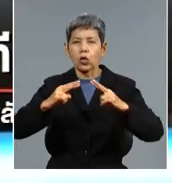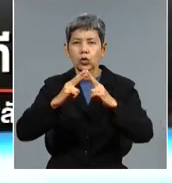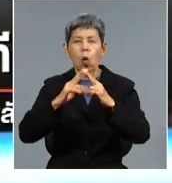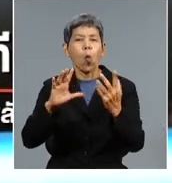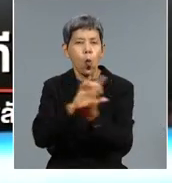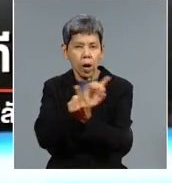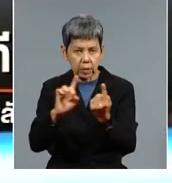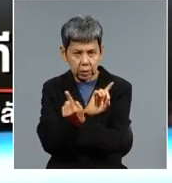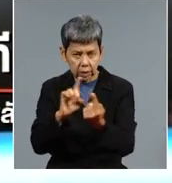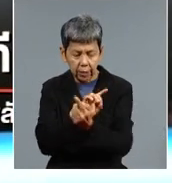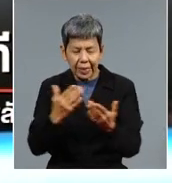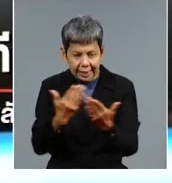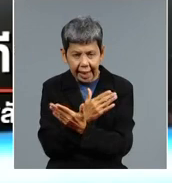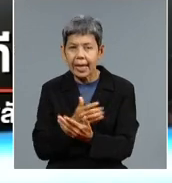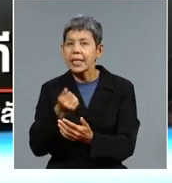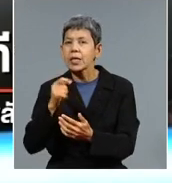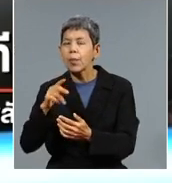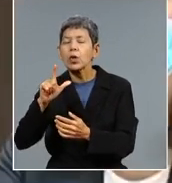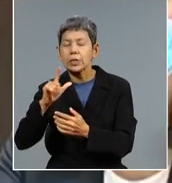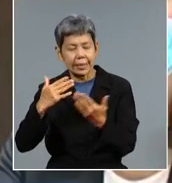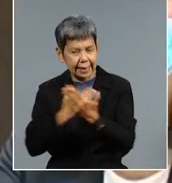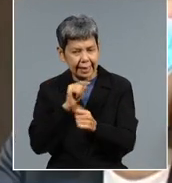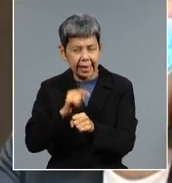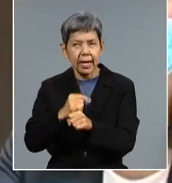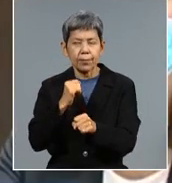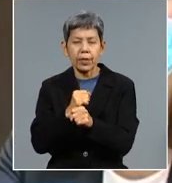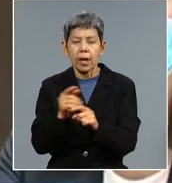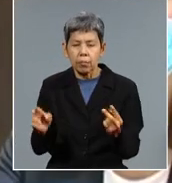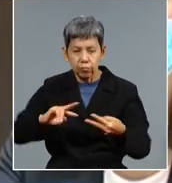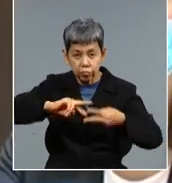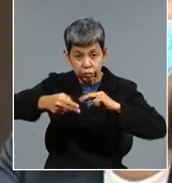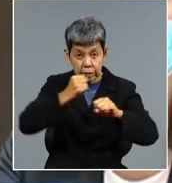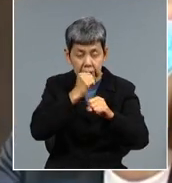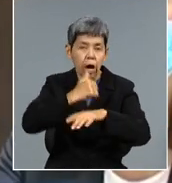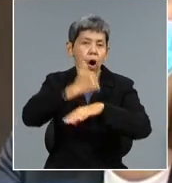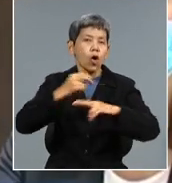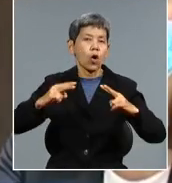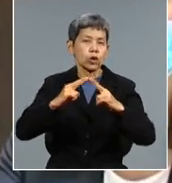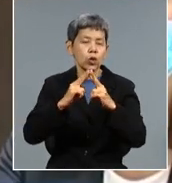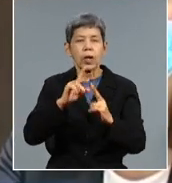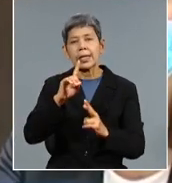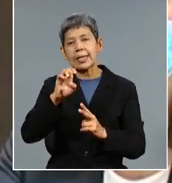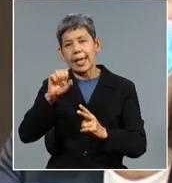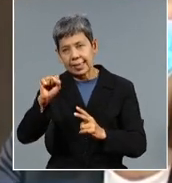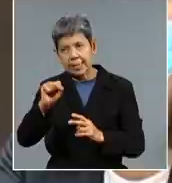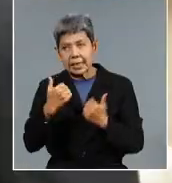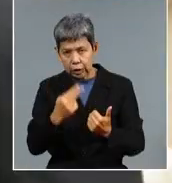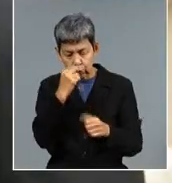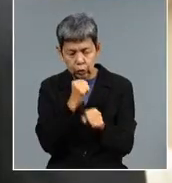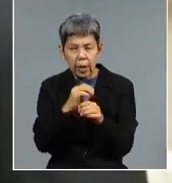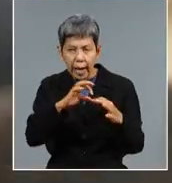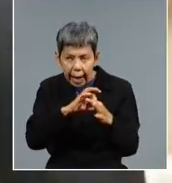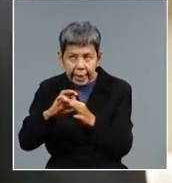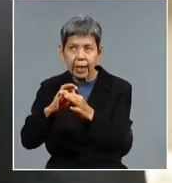ฒนธรรมแทนนายอิทธิพลคุณปลื้มค่ะที่จะสลับไปเป็นรัฐมนตรีว่าการกระทรวง DES ซึ่งก็จะสอดคล้